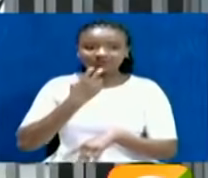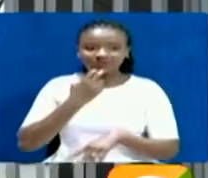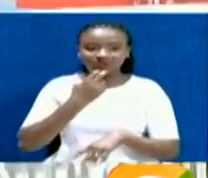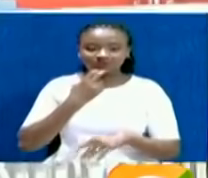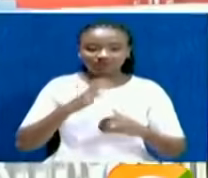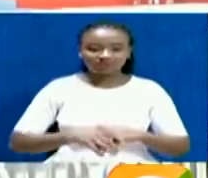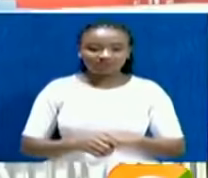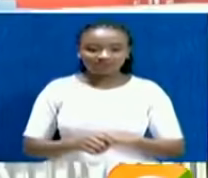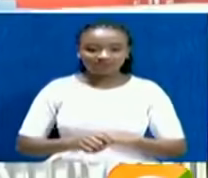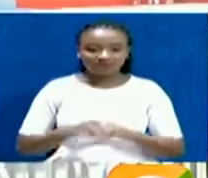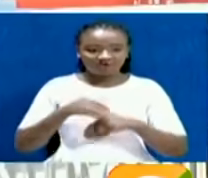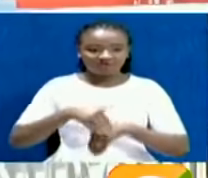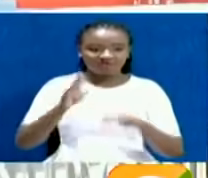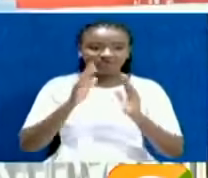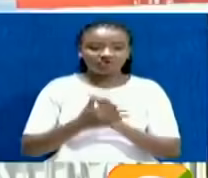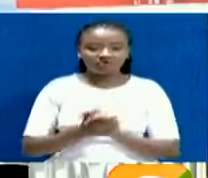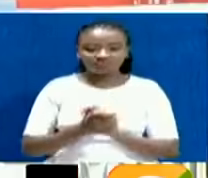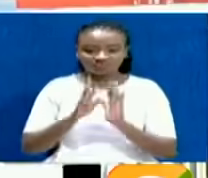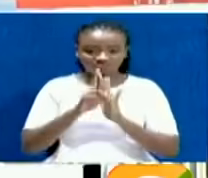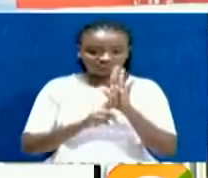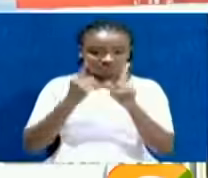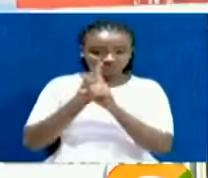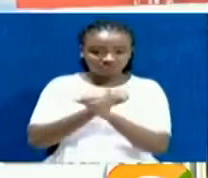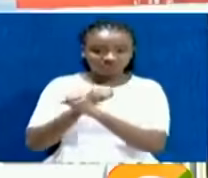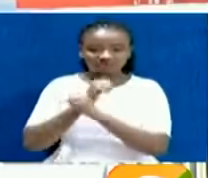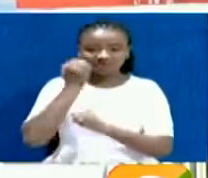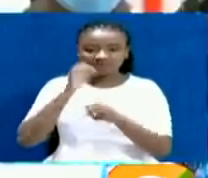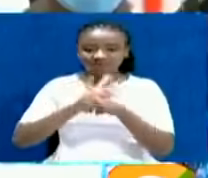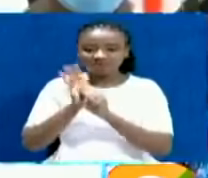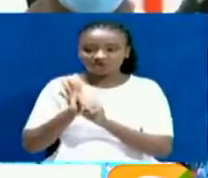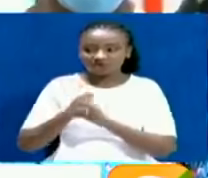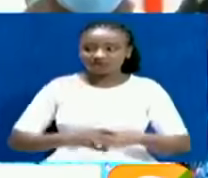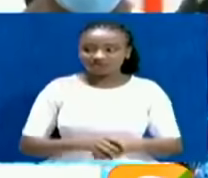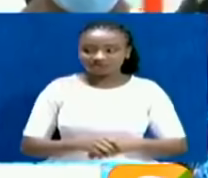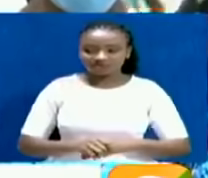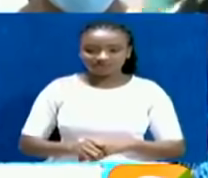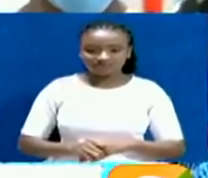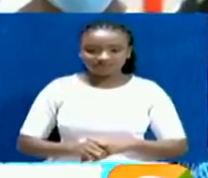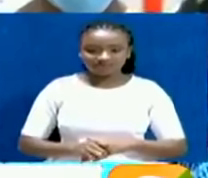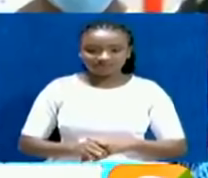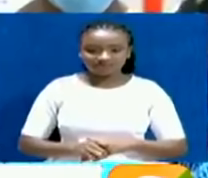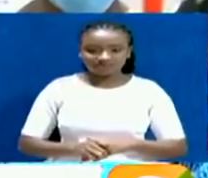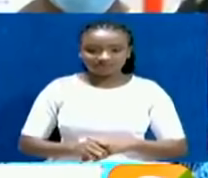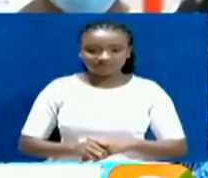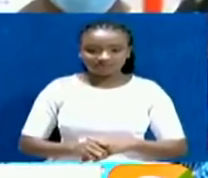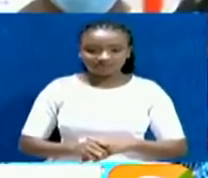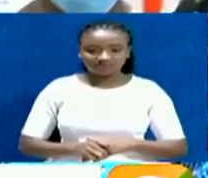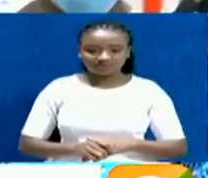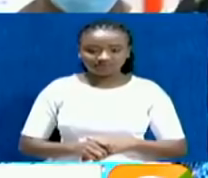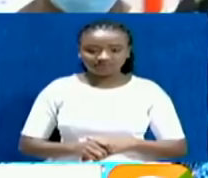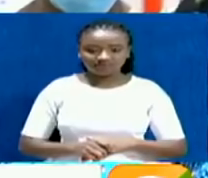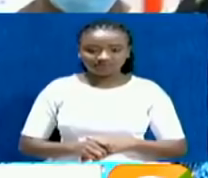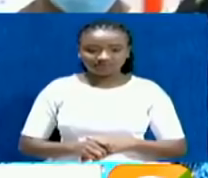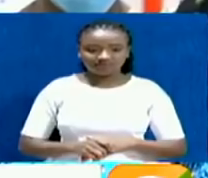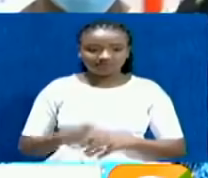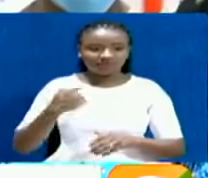6:30 kwa kuzingatia kanuni za kuzuia msambao wa virusi vya corona. You might be aware that we stepped down any